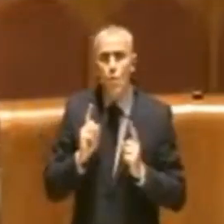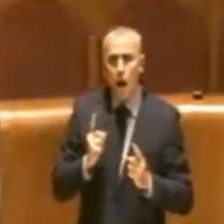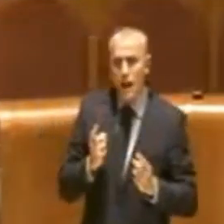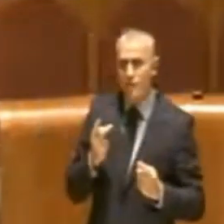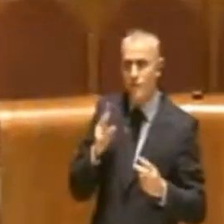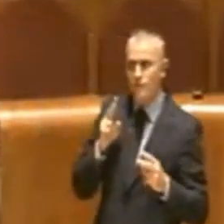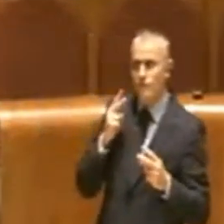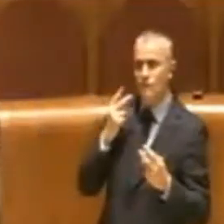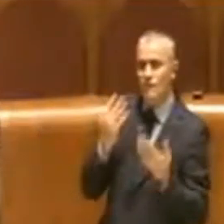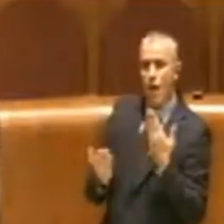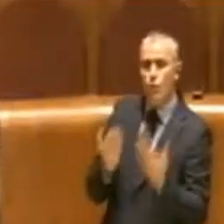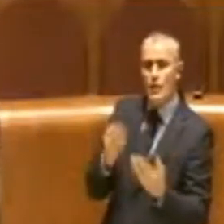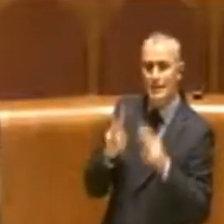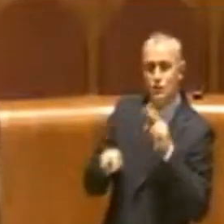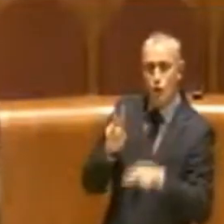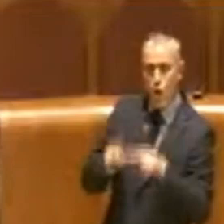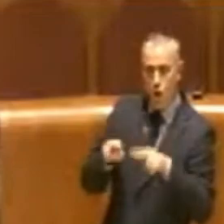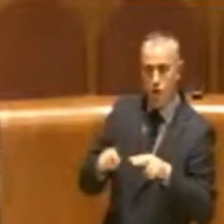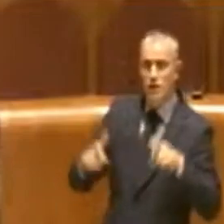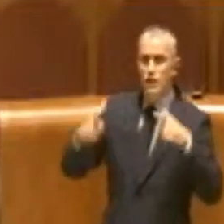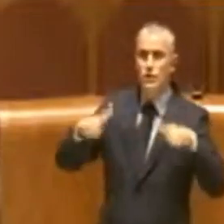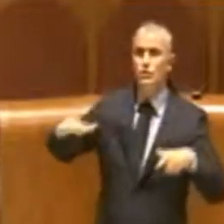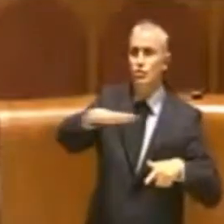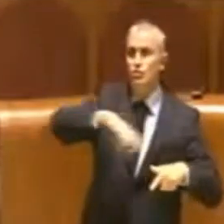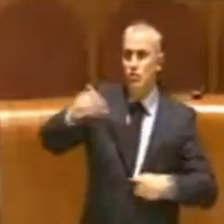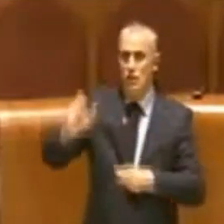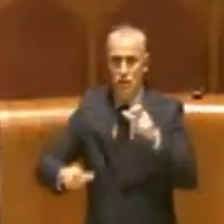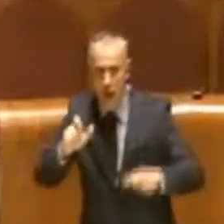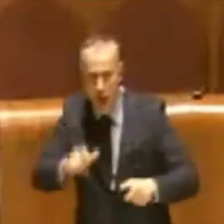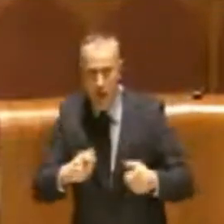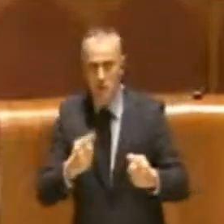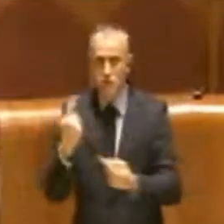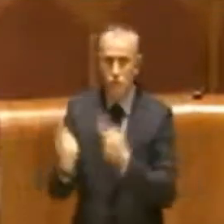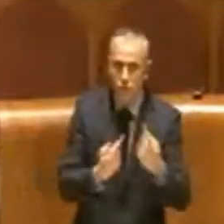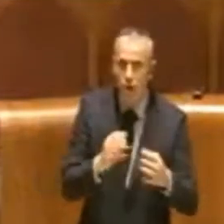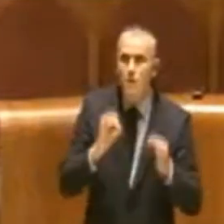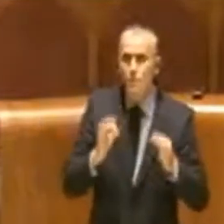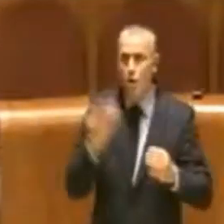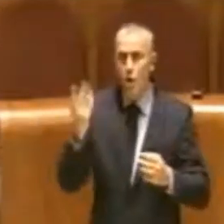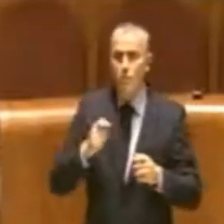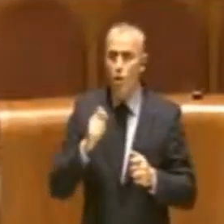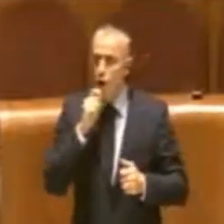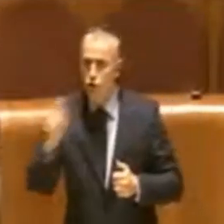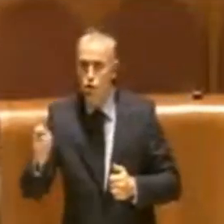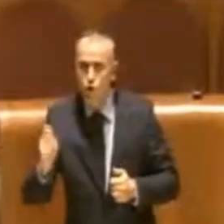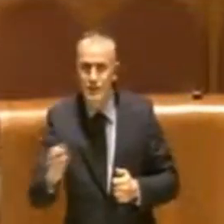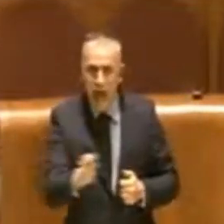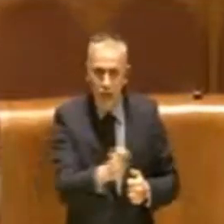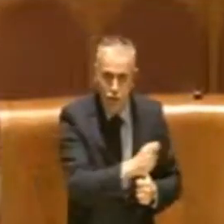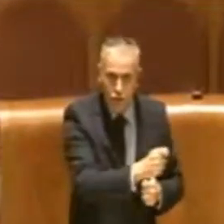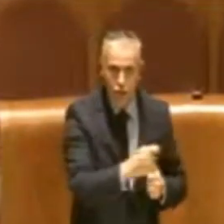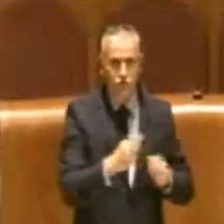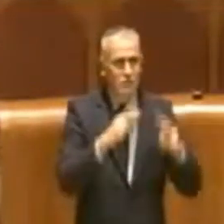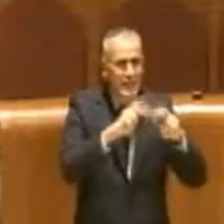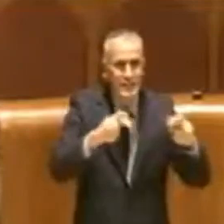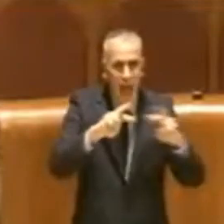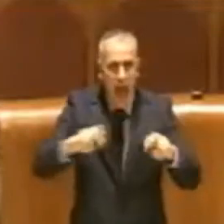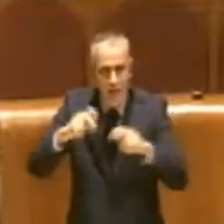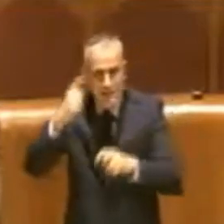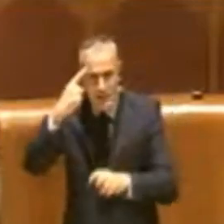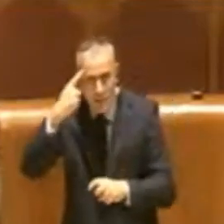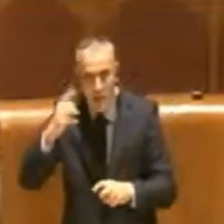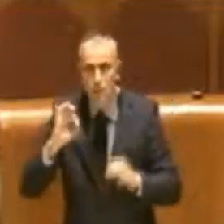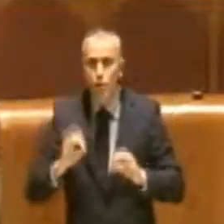valutazioni della cittadinanza, delle associazioni, insomma tramite sondaggi, indagini conoscitive, quella che è l'attività fatta